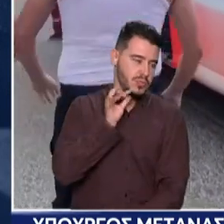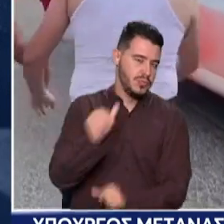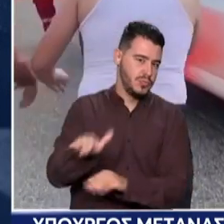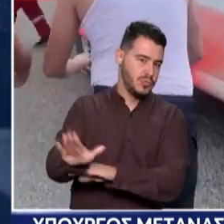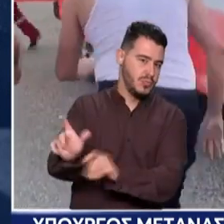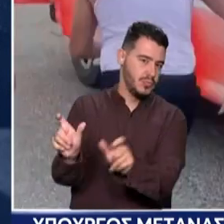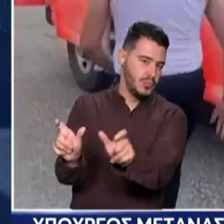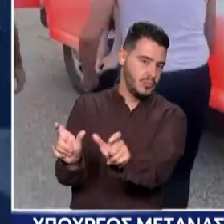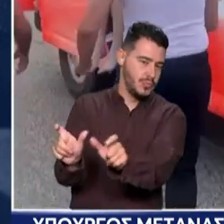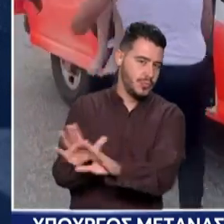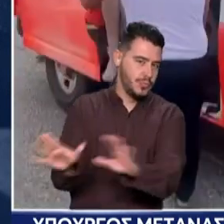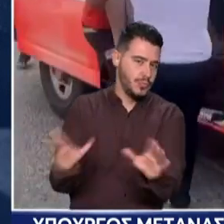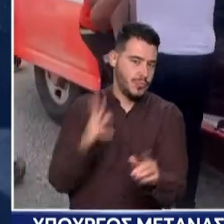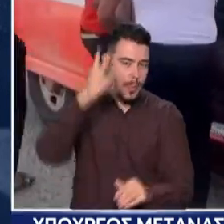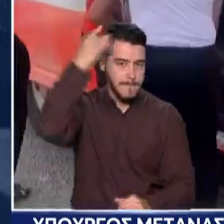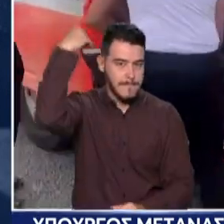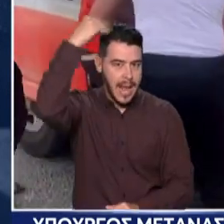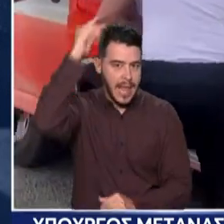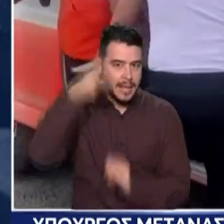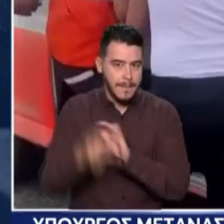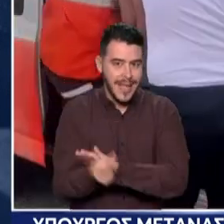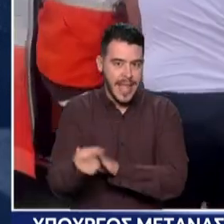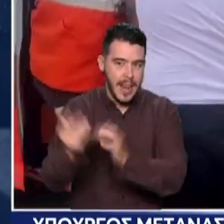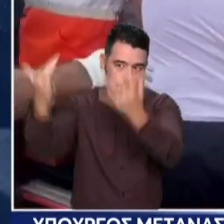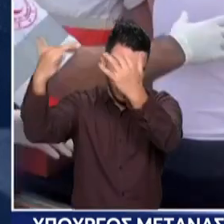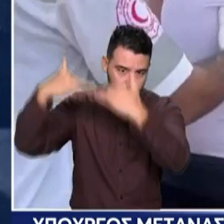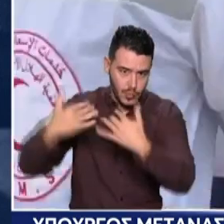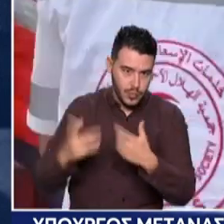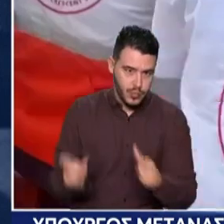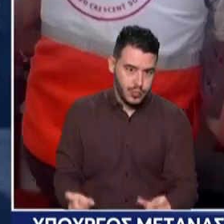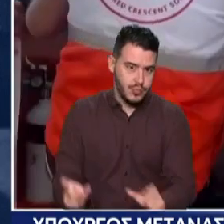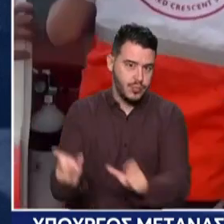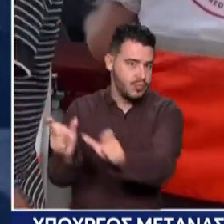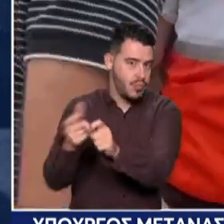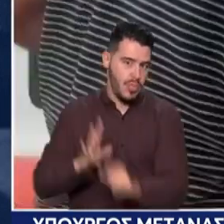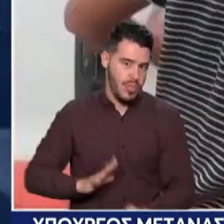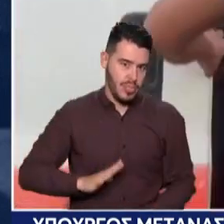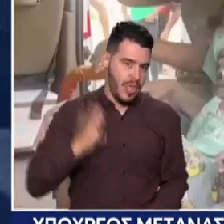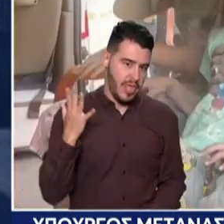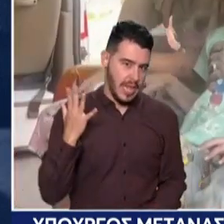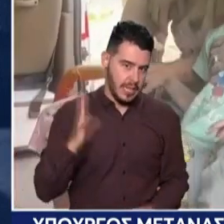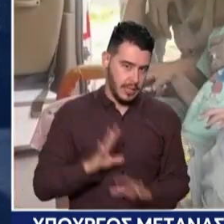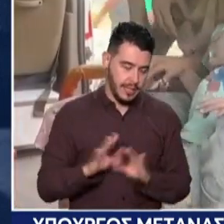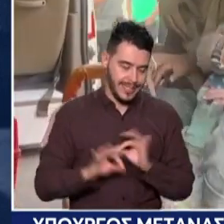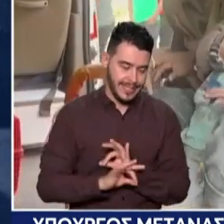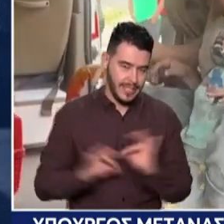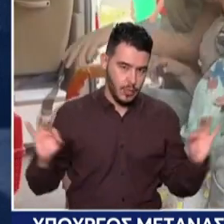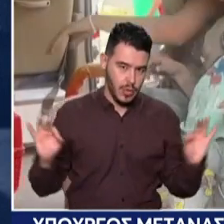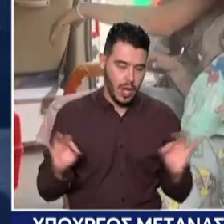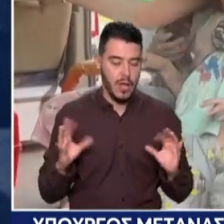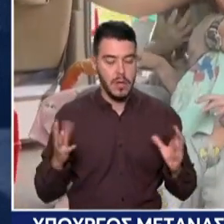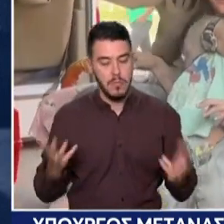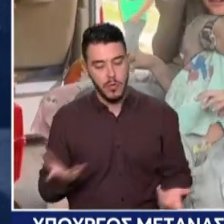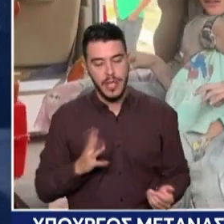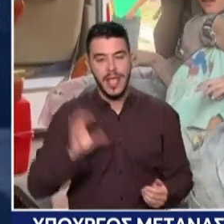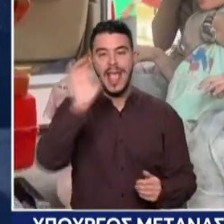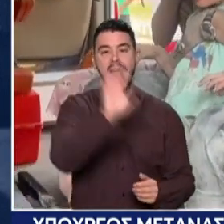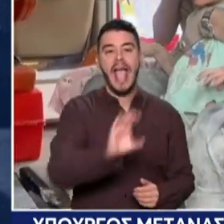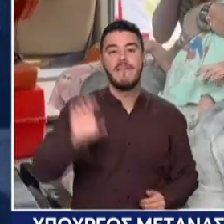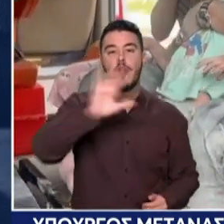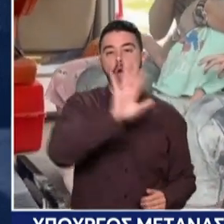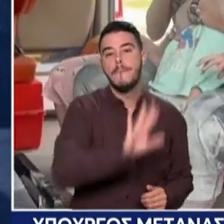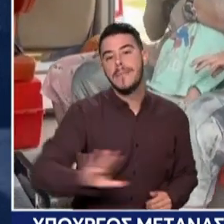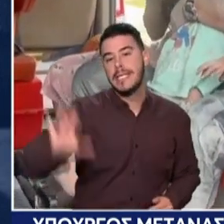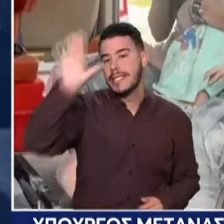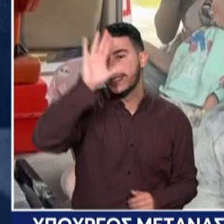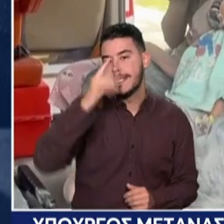παλαιστινιακού πληθυσμού που θα του δημιουργήσει τεράστιο εσωτερικό πρόβλημα. Κατά συνέπεια υπάρχουν πάρα πολλοί κίνδυνοι εδώ, συνολικά για την Ευρώπη. Εγώ